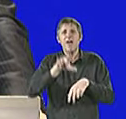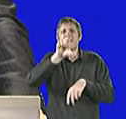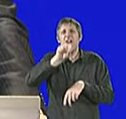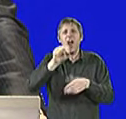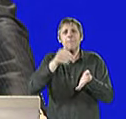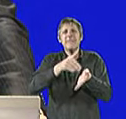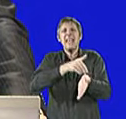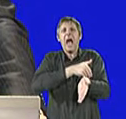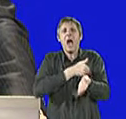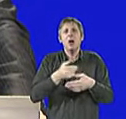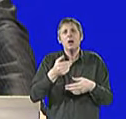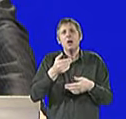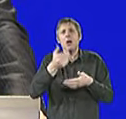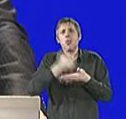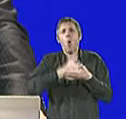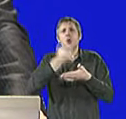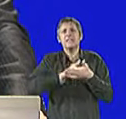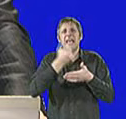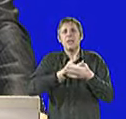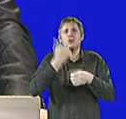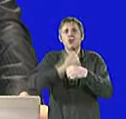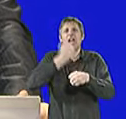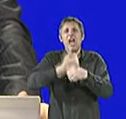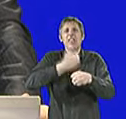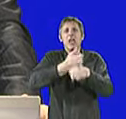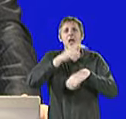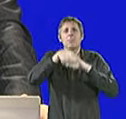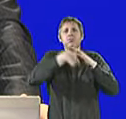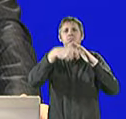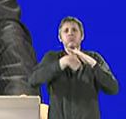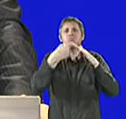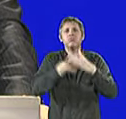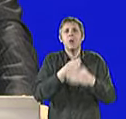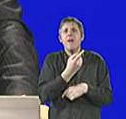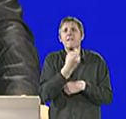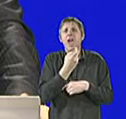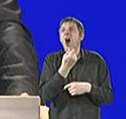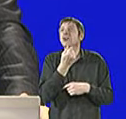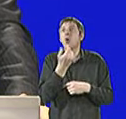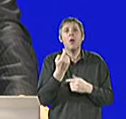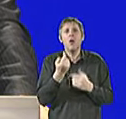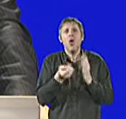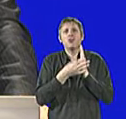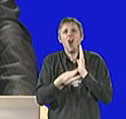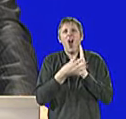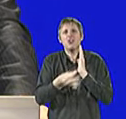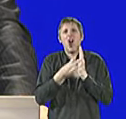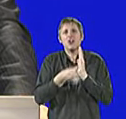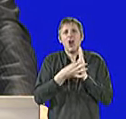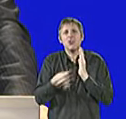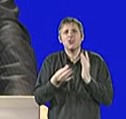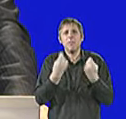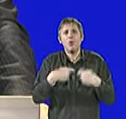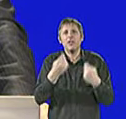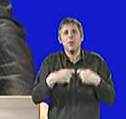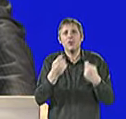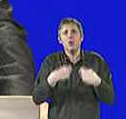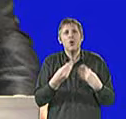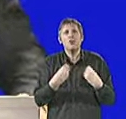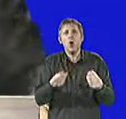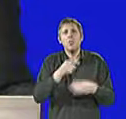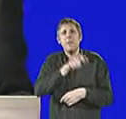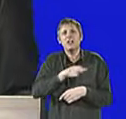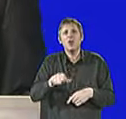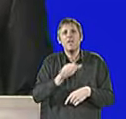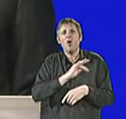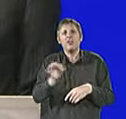de plus chaque année qui seront autant de charges qui détruiront l'emploi des Français. Quand on ne veut pas